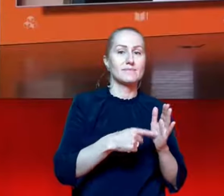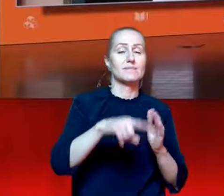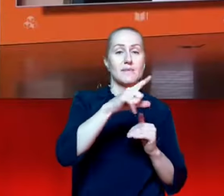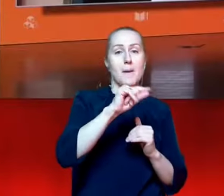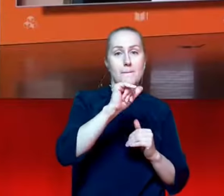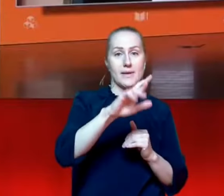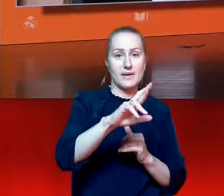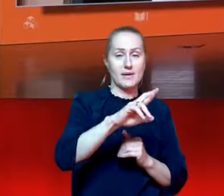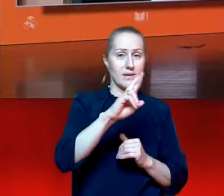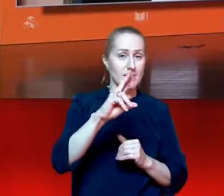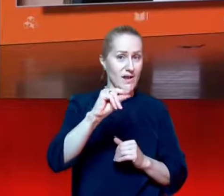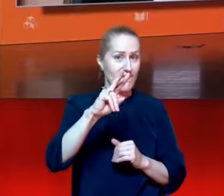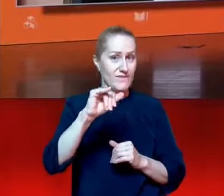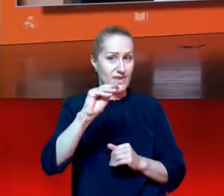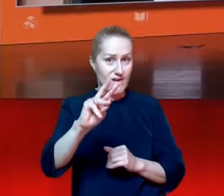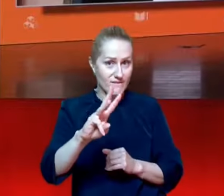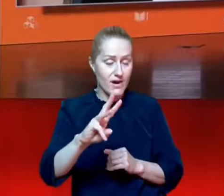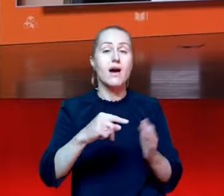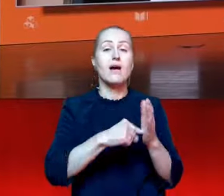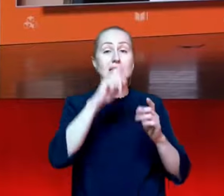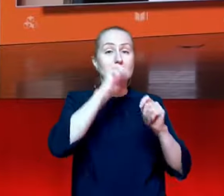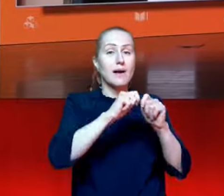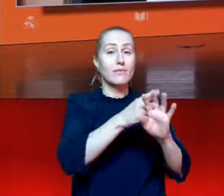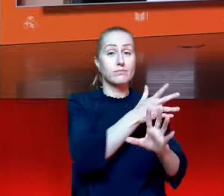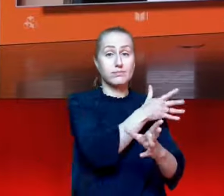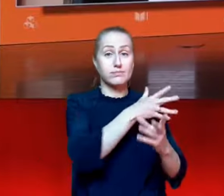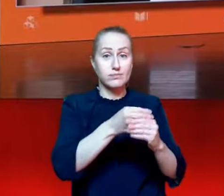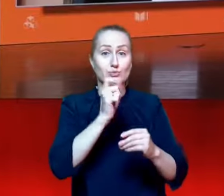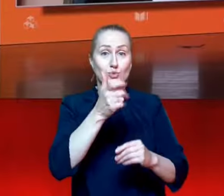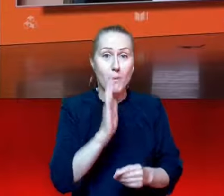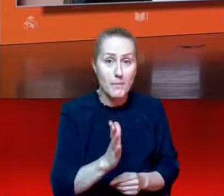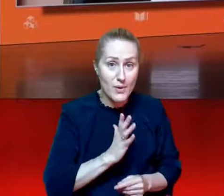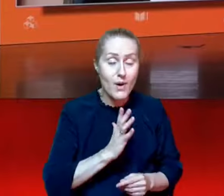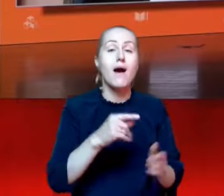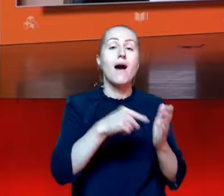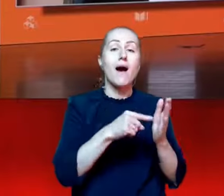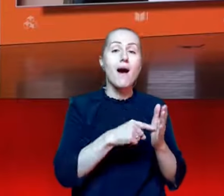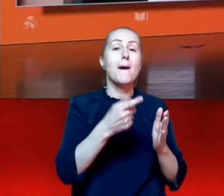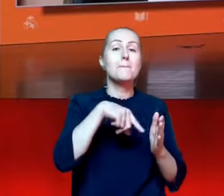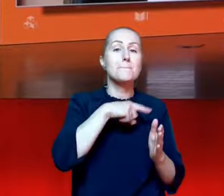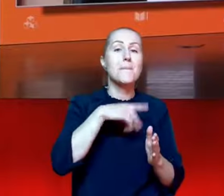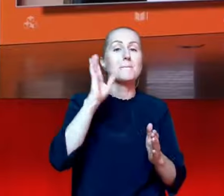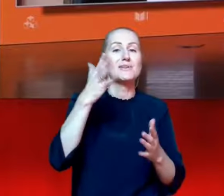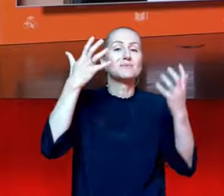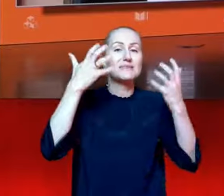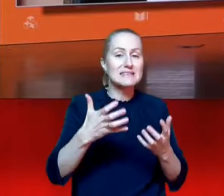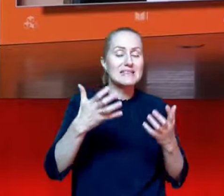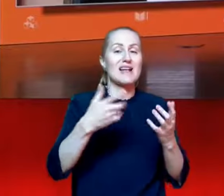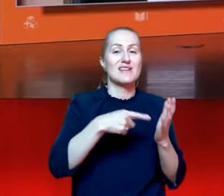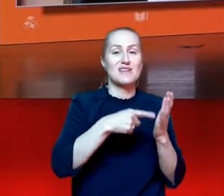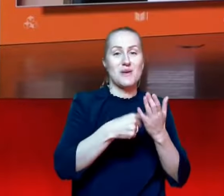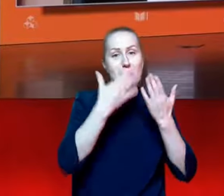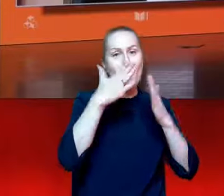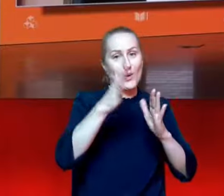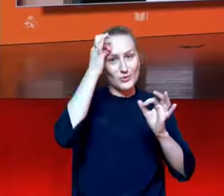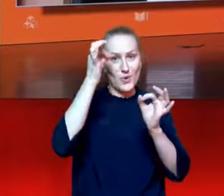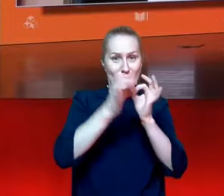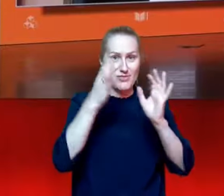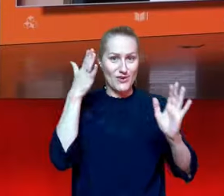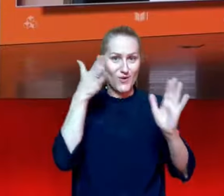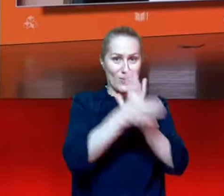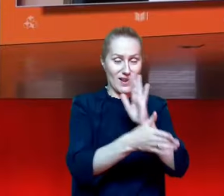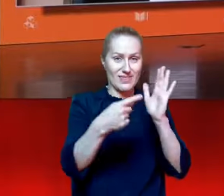review. Będziemy starali się w tym raporcie zaprezentować bardzo konkretne dane.